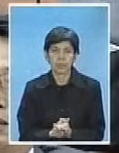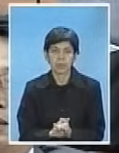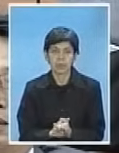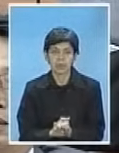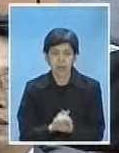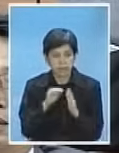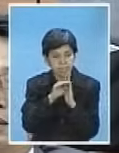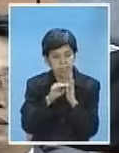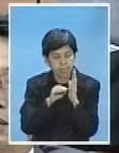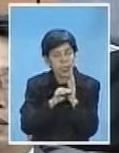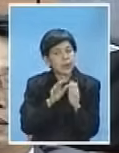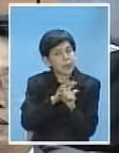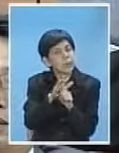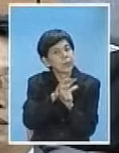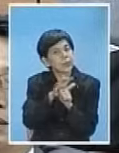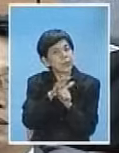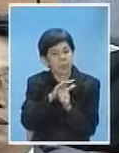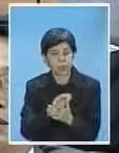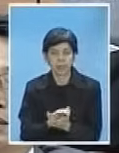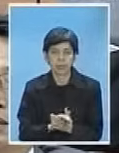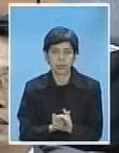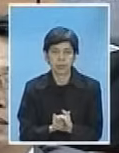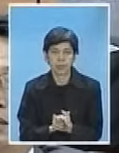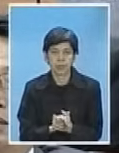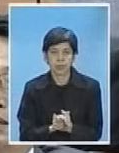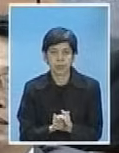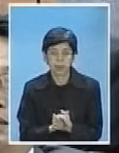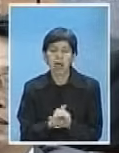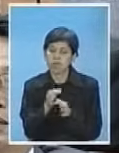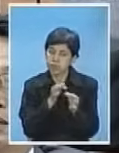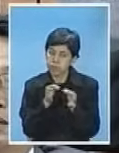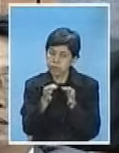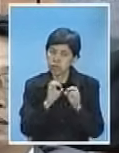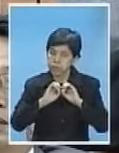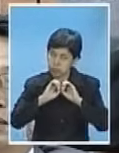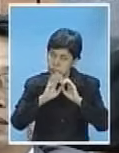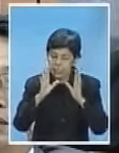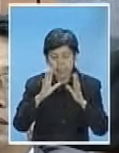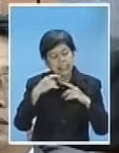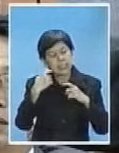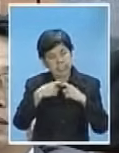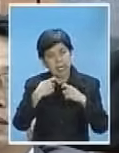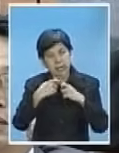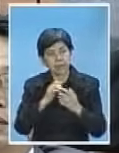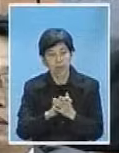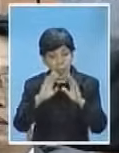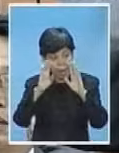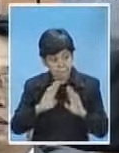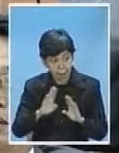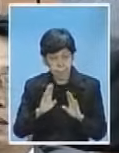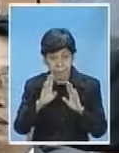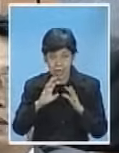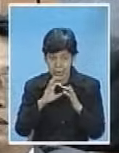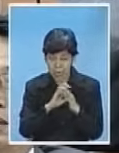ข้อความไม่ยาวแต่อธิบายให้เห็นภาพได้ยากรูปแบบที่ส